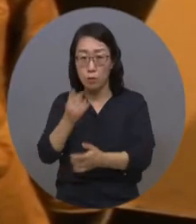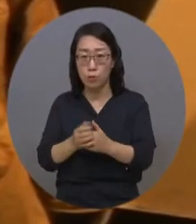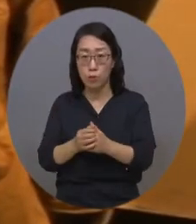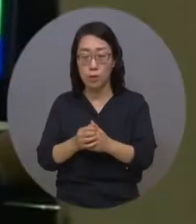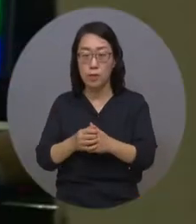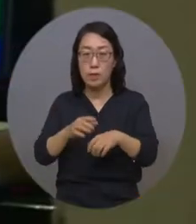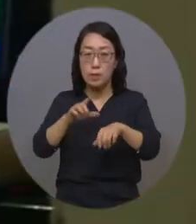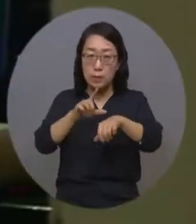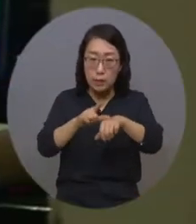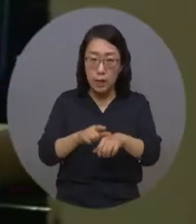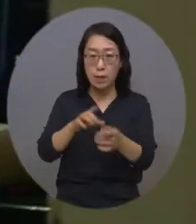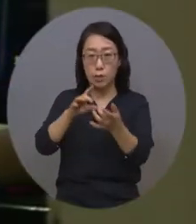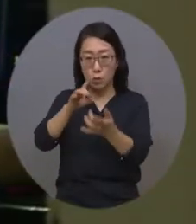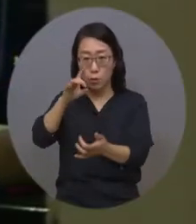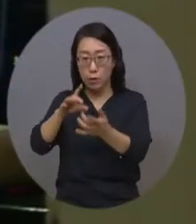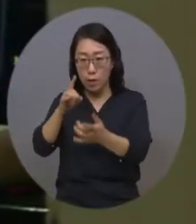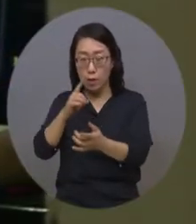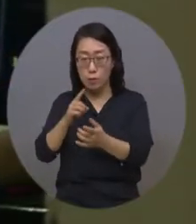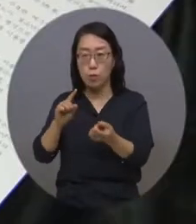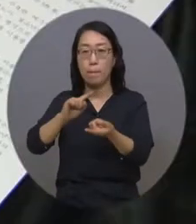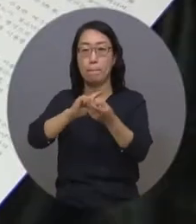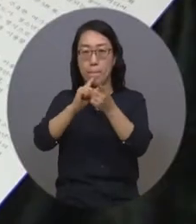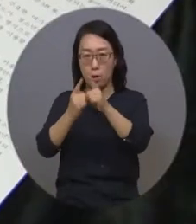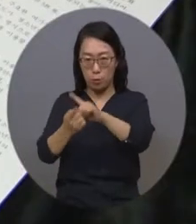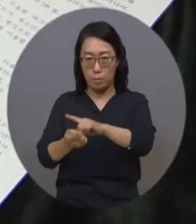시간 선택제로 일원화됩니다.